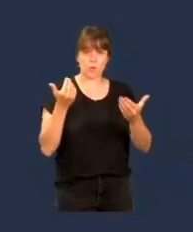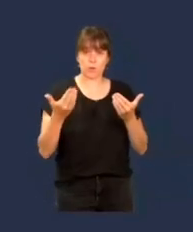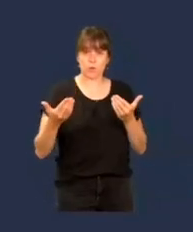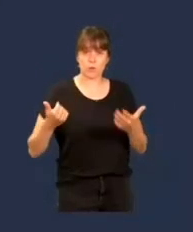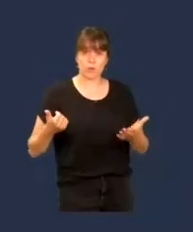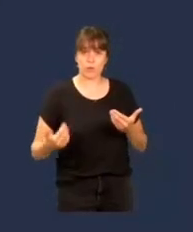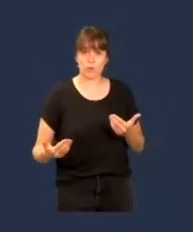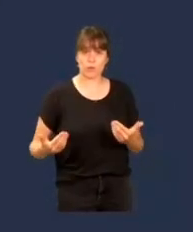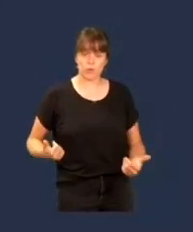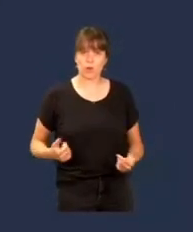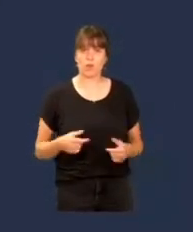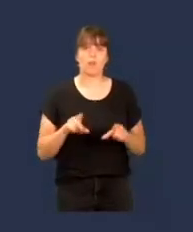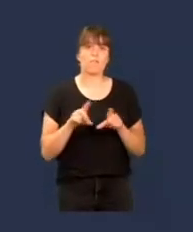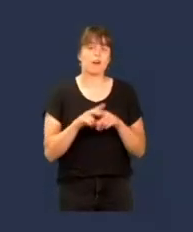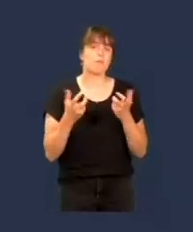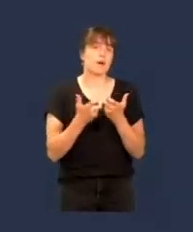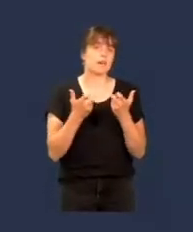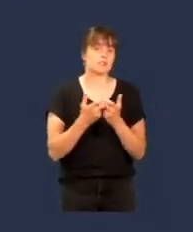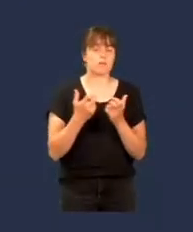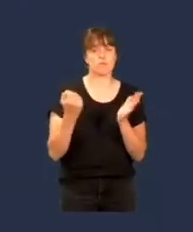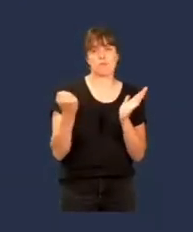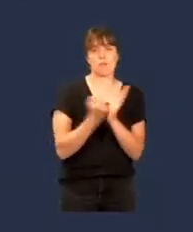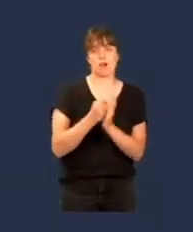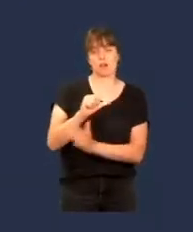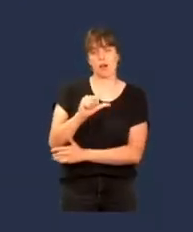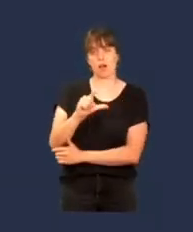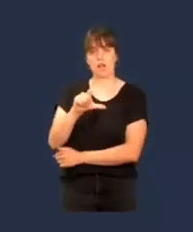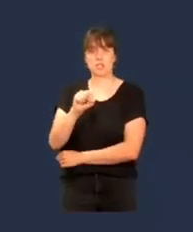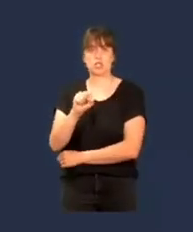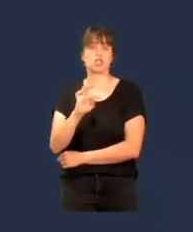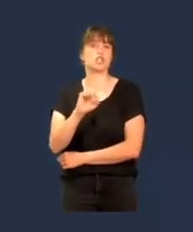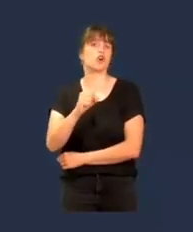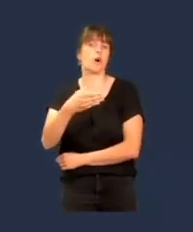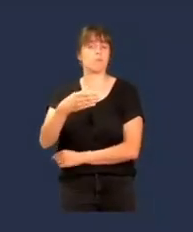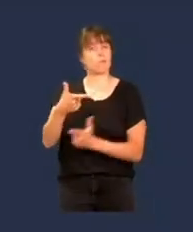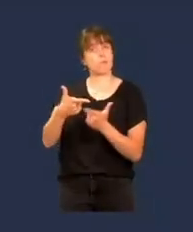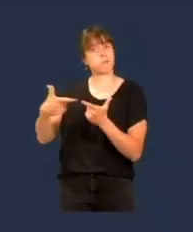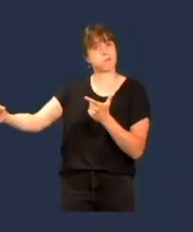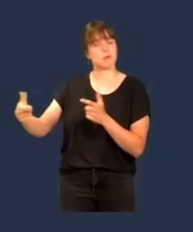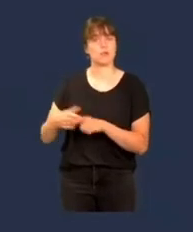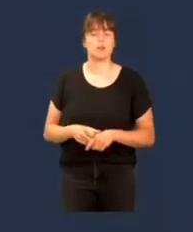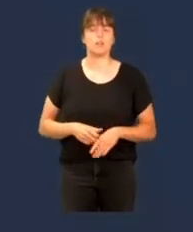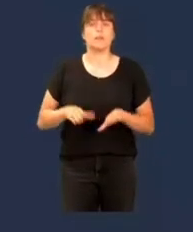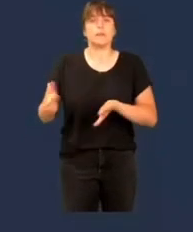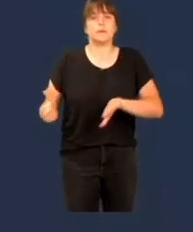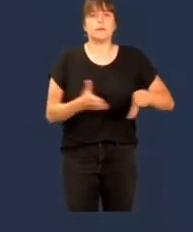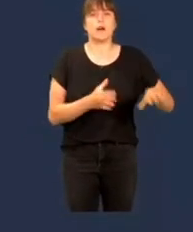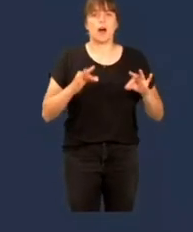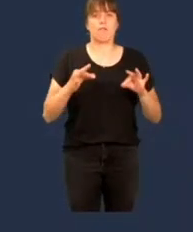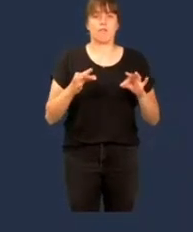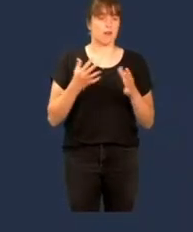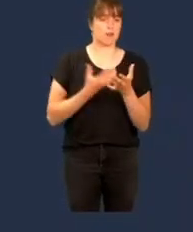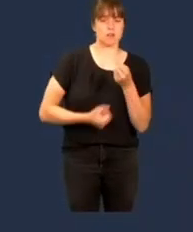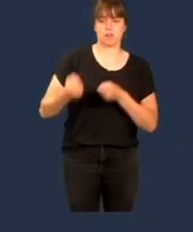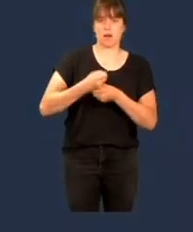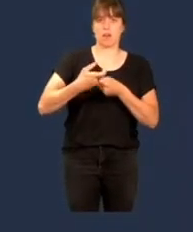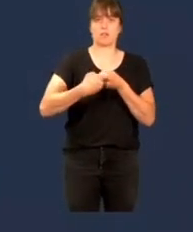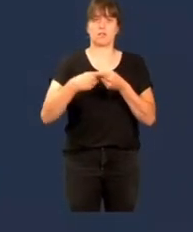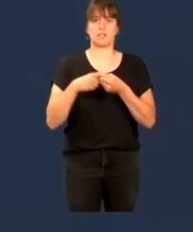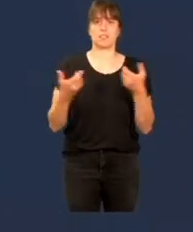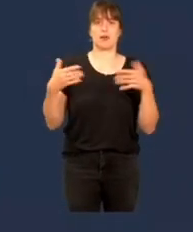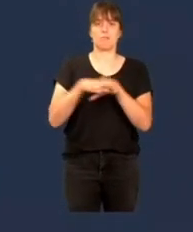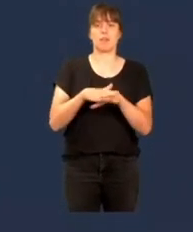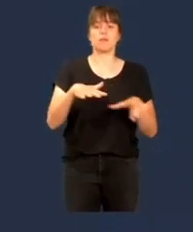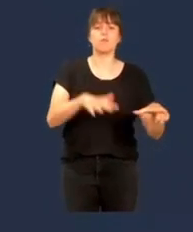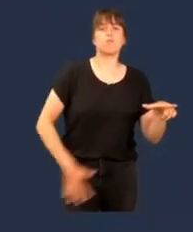comme Alstom et consorts. Troisièmement, la création d'un syndicat mixte dans la plaine de Saint-Exupéry est une